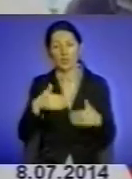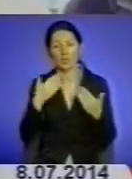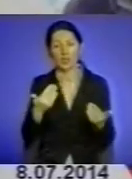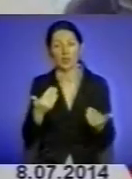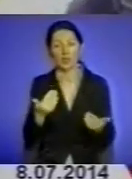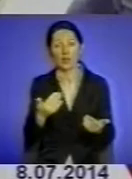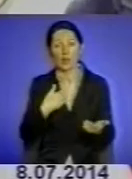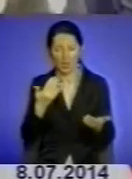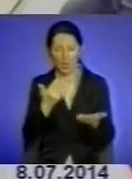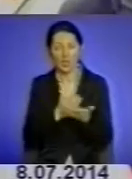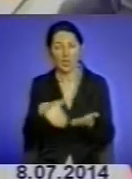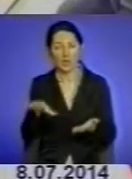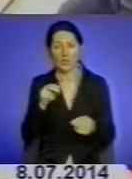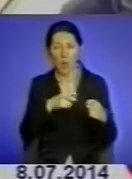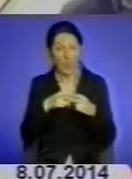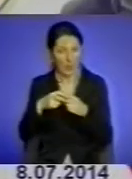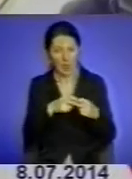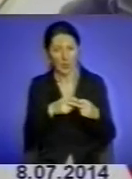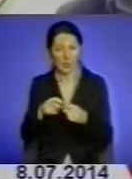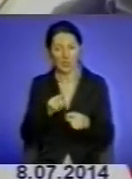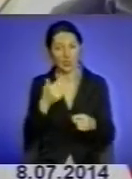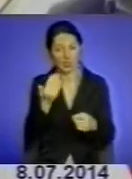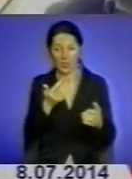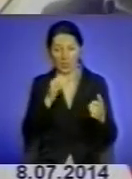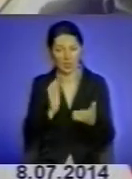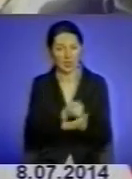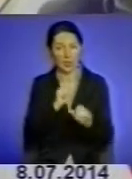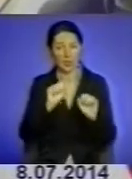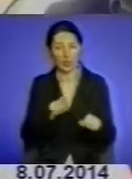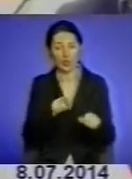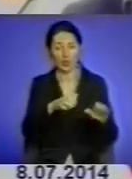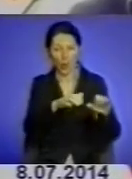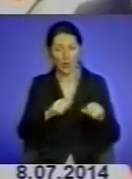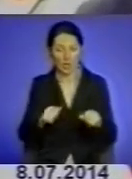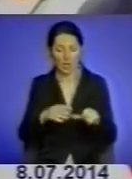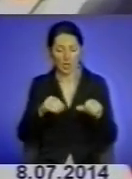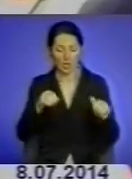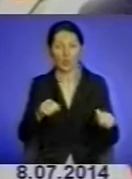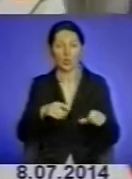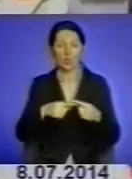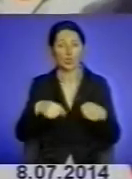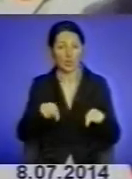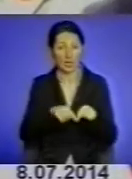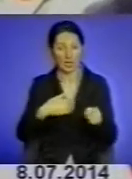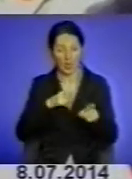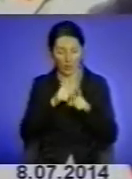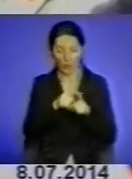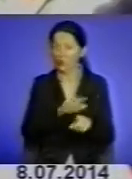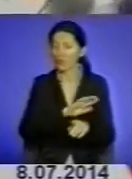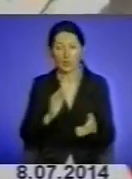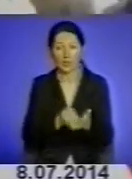вся та переписка. Чи ви не знайдете можливості щодо вилучення земельної ділянки? Я йому написав, не знайду. Тому що пам'ятник архітектури